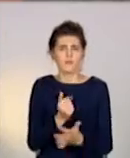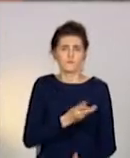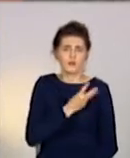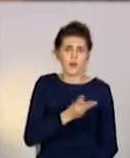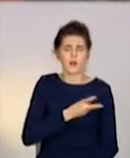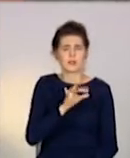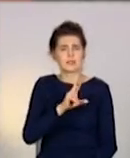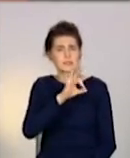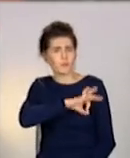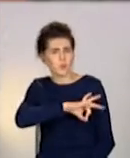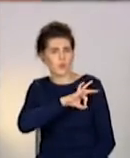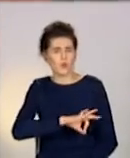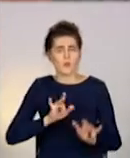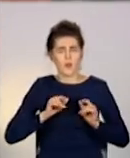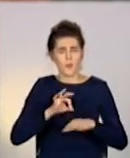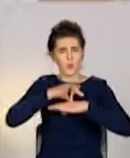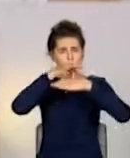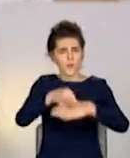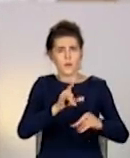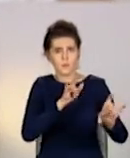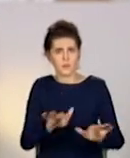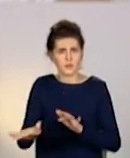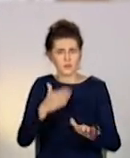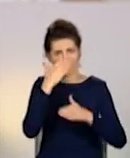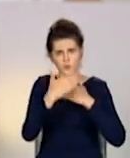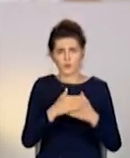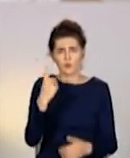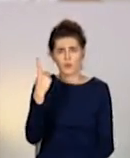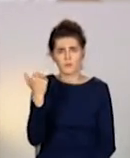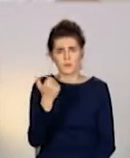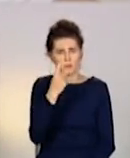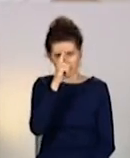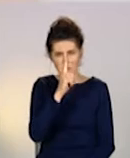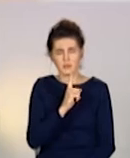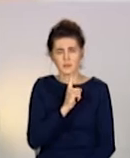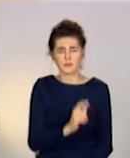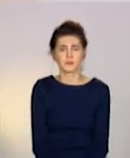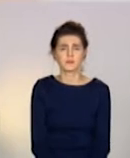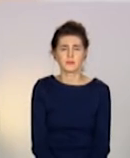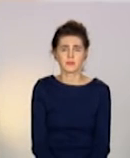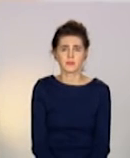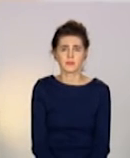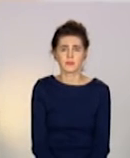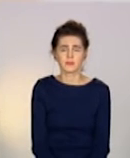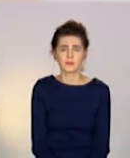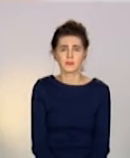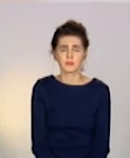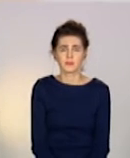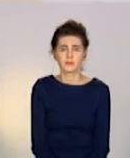користю та без пригод провели канікули довжиною майже у місяць. Максим Чумак, Євген Бачив, телеканал «Донбас».